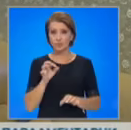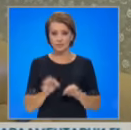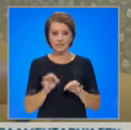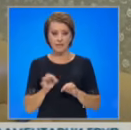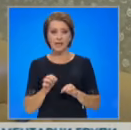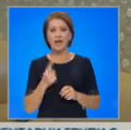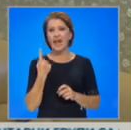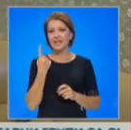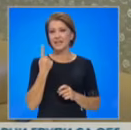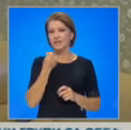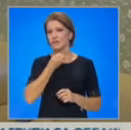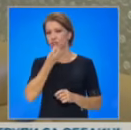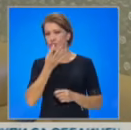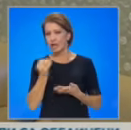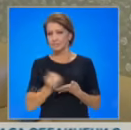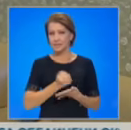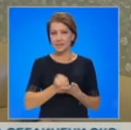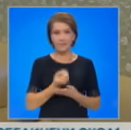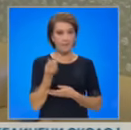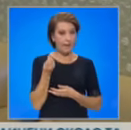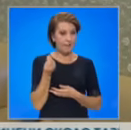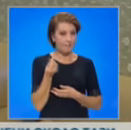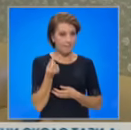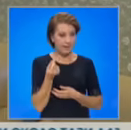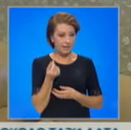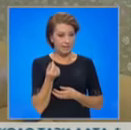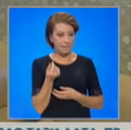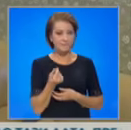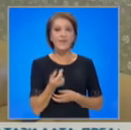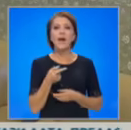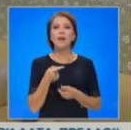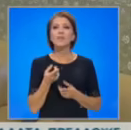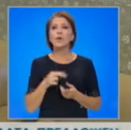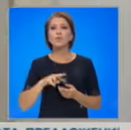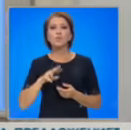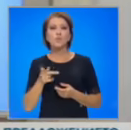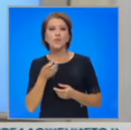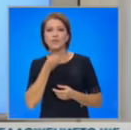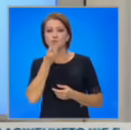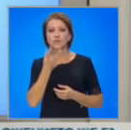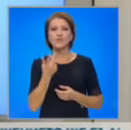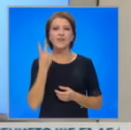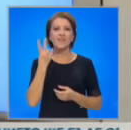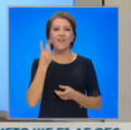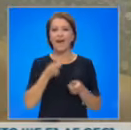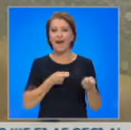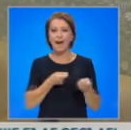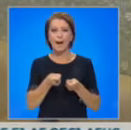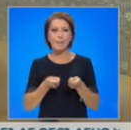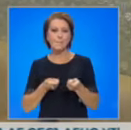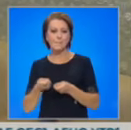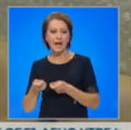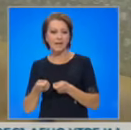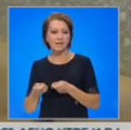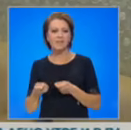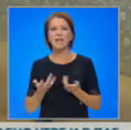спестяват пари, в другия случай стават две кампании, които влизат в най-сложни взаимодействия. Всеко си има